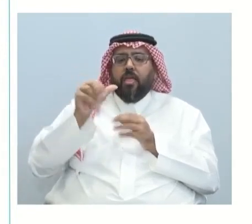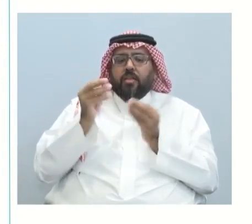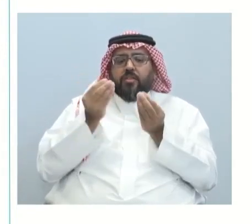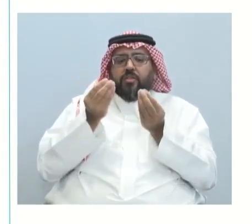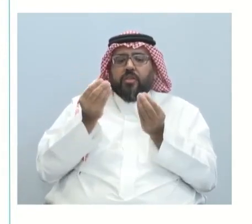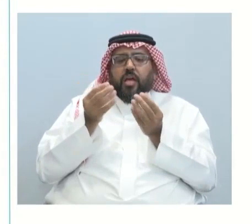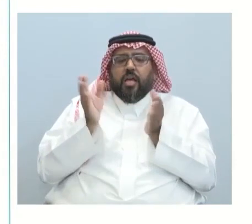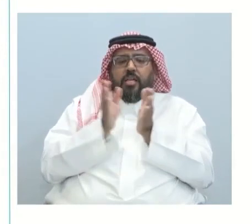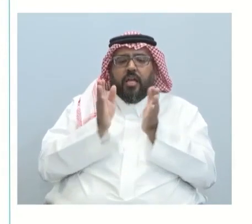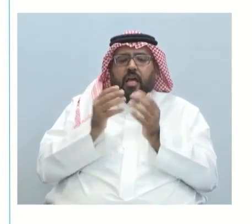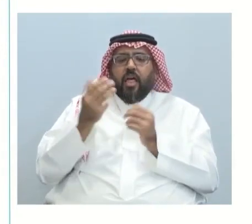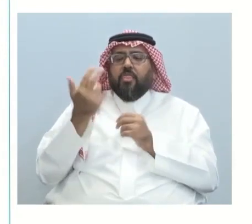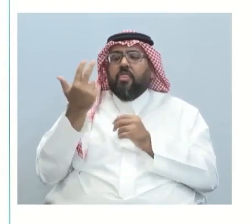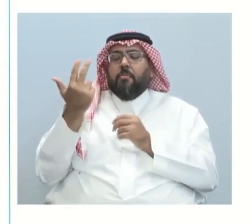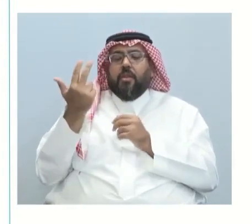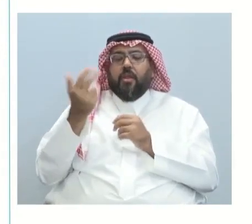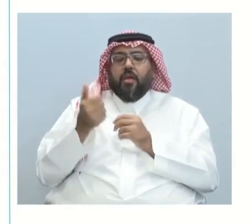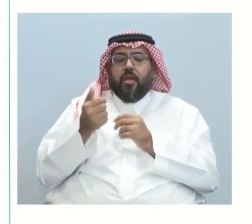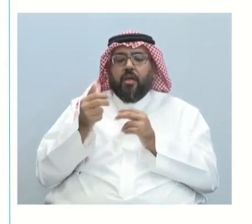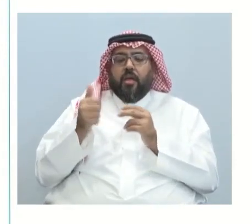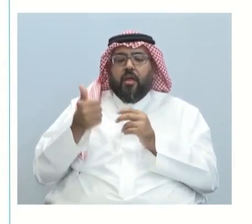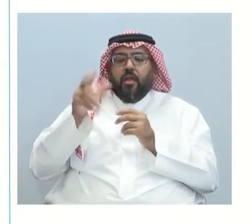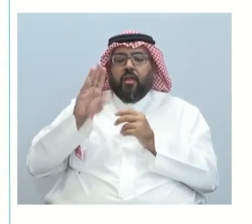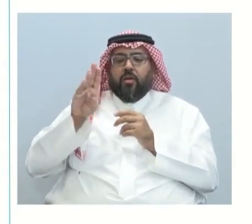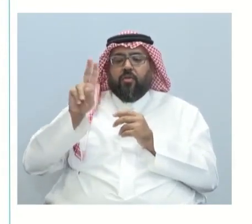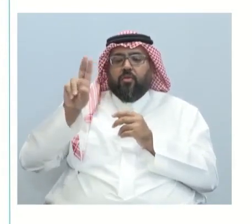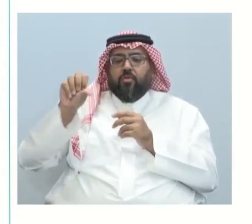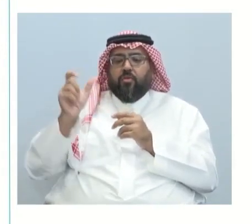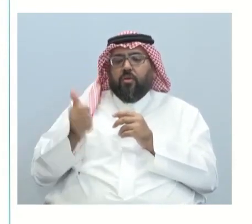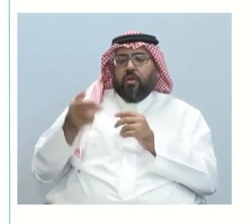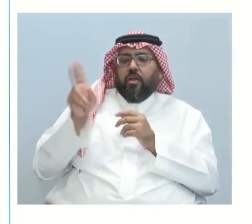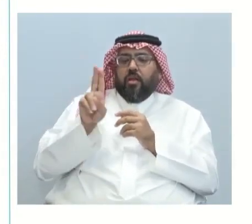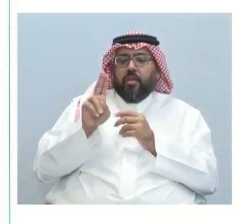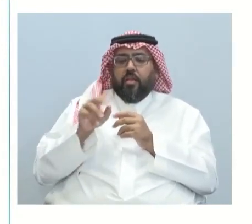من ثمانيه الكترونات مثال مين مثال